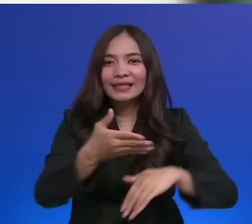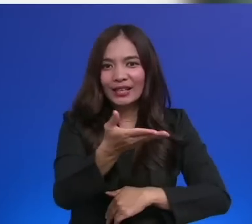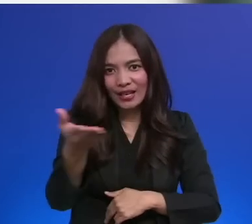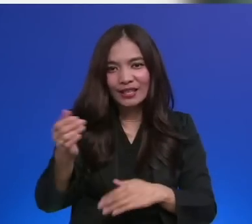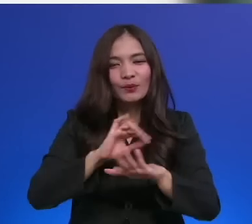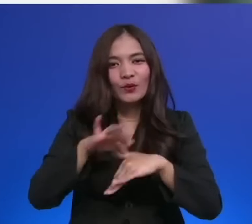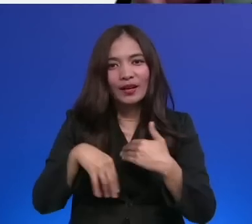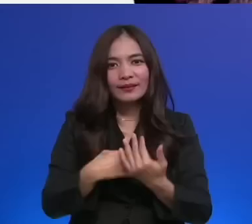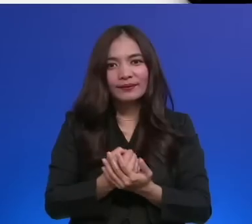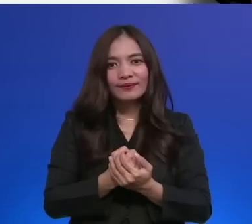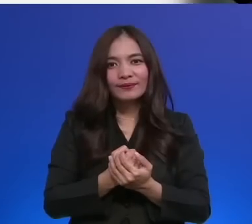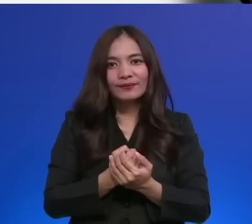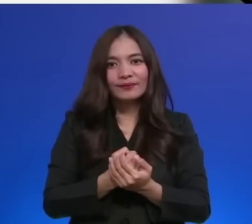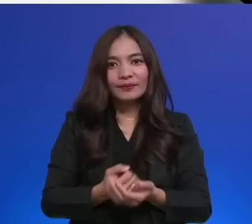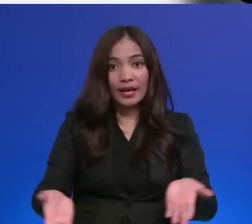sekalian.